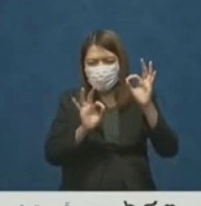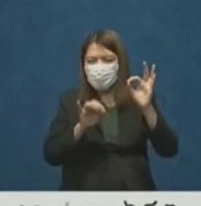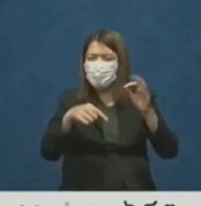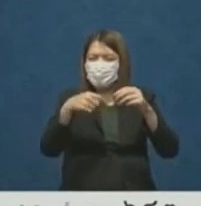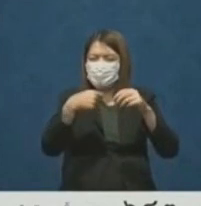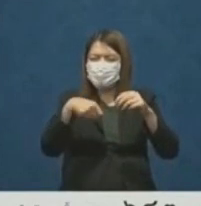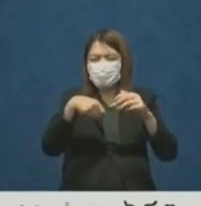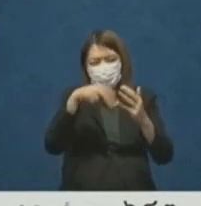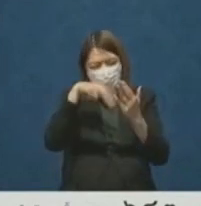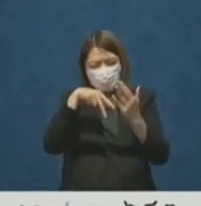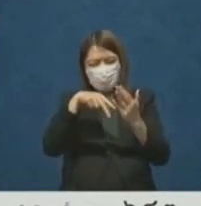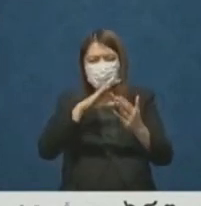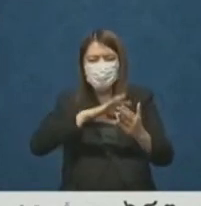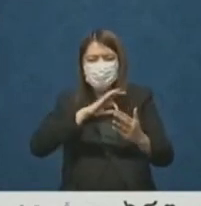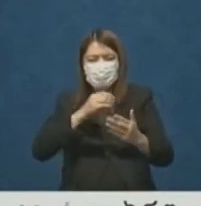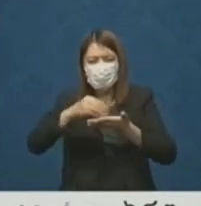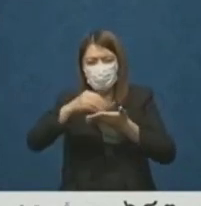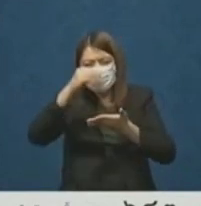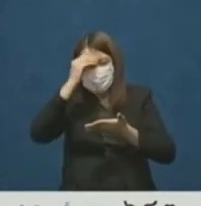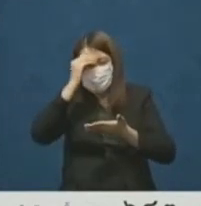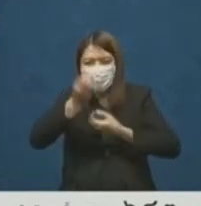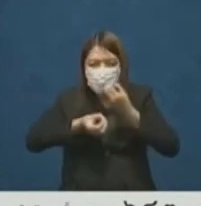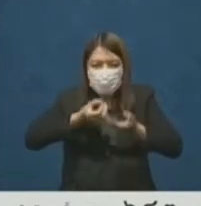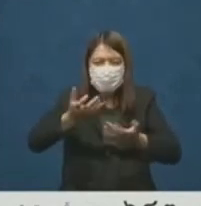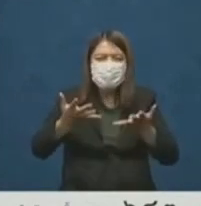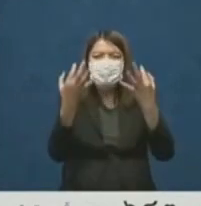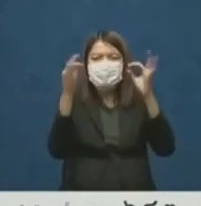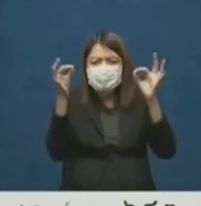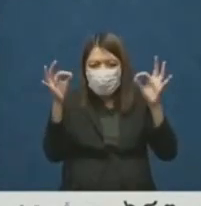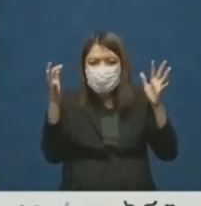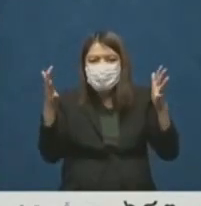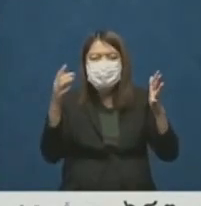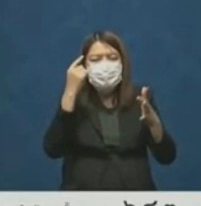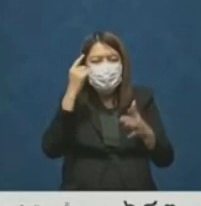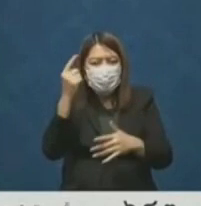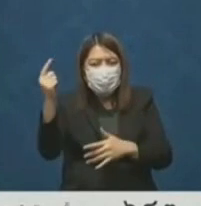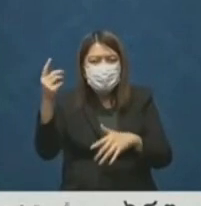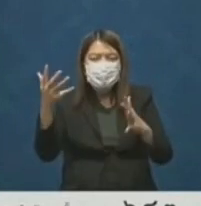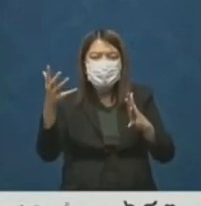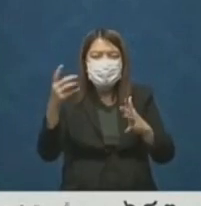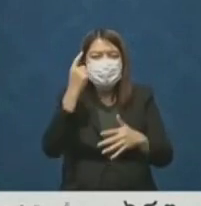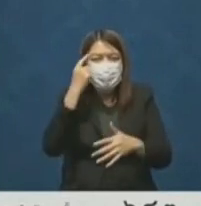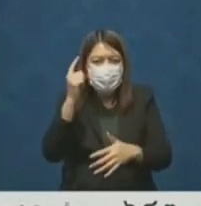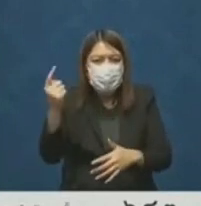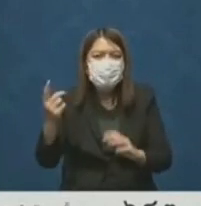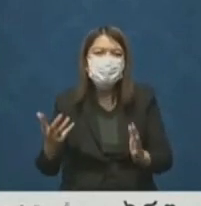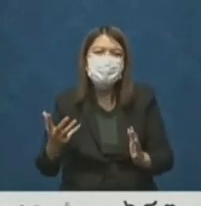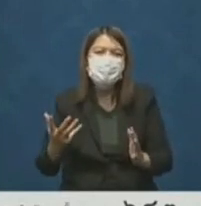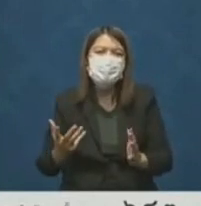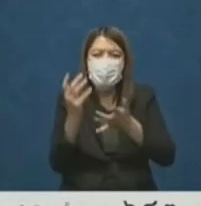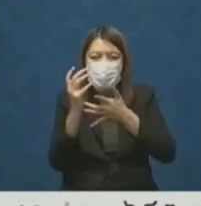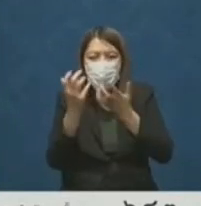สึกว่าผู้เรียนจะมีเสรีภาพในการคิดในการแสดงออกเลยถ้าไม่มีความคิดไม่มีเสรีภาพก็ไม่มีความคิดสร้างสรรค์ครับไม่มีความคิ